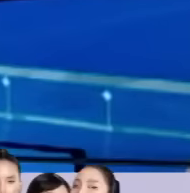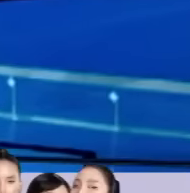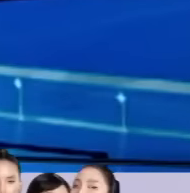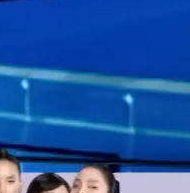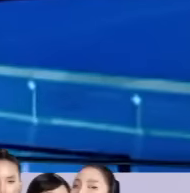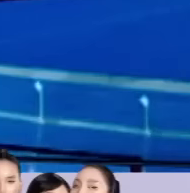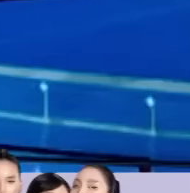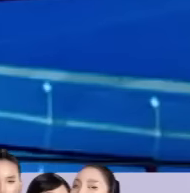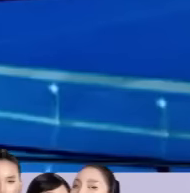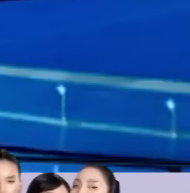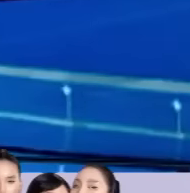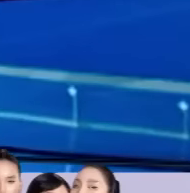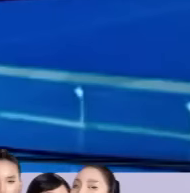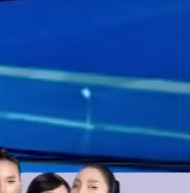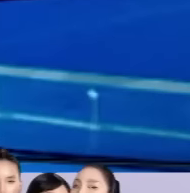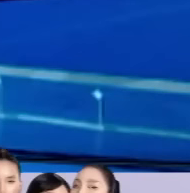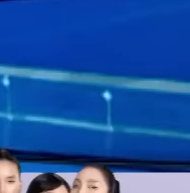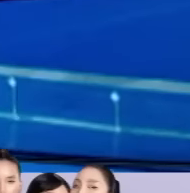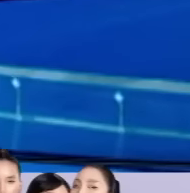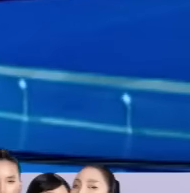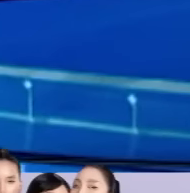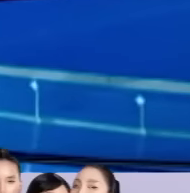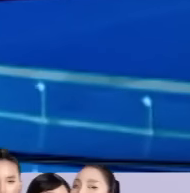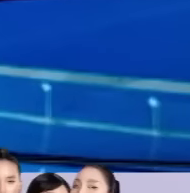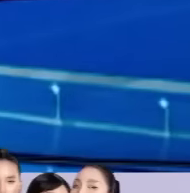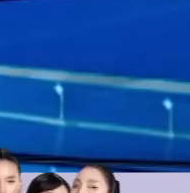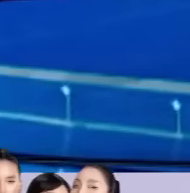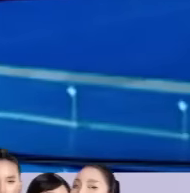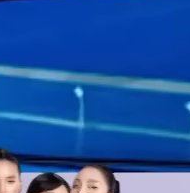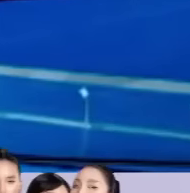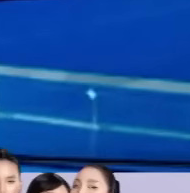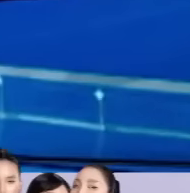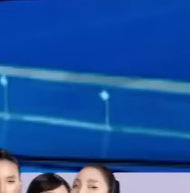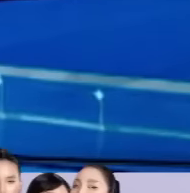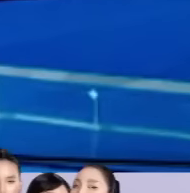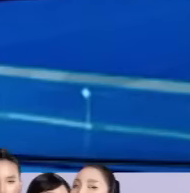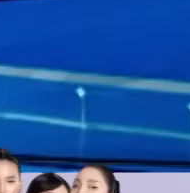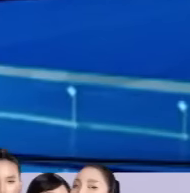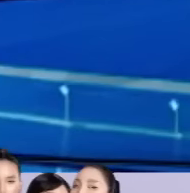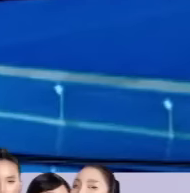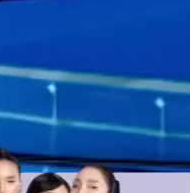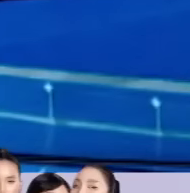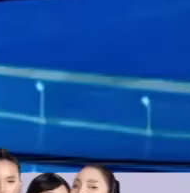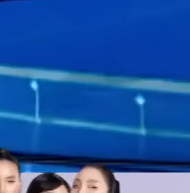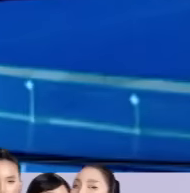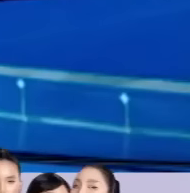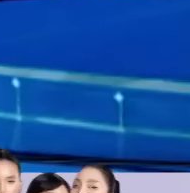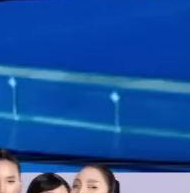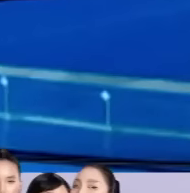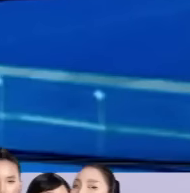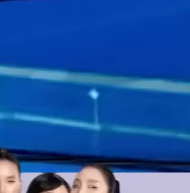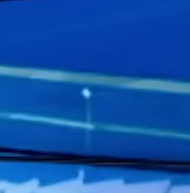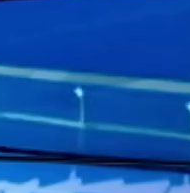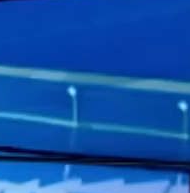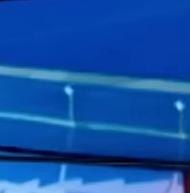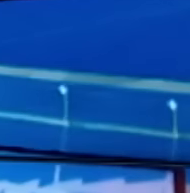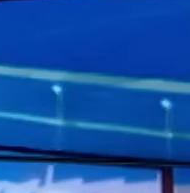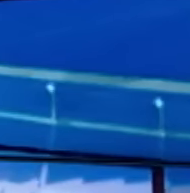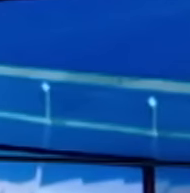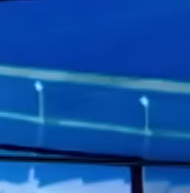Sementara itu satu orang tewas dan satu lainnya terluka akibat tertimpa kontainer yang lepas akibat menabrak dahan pohon